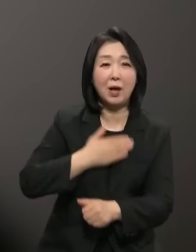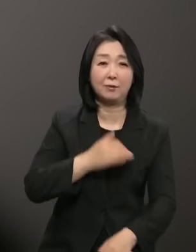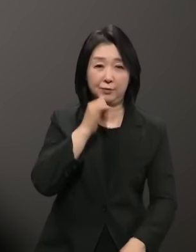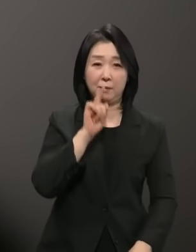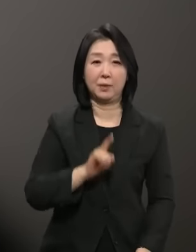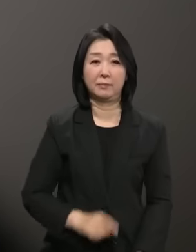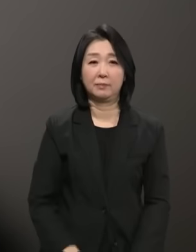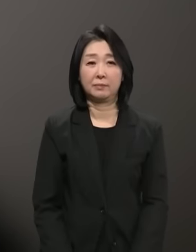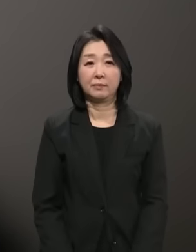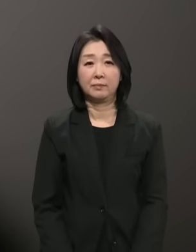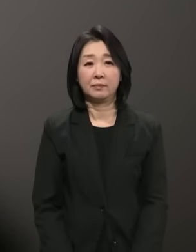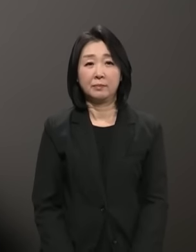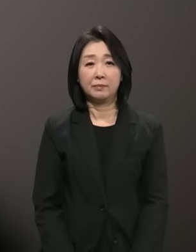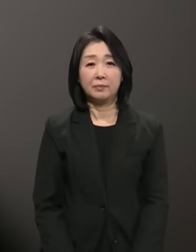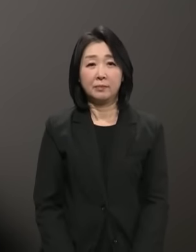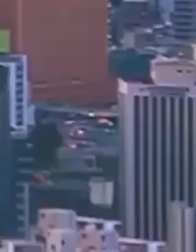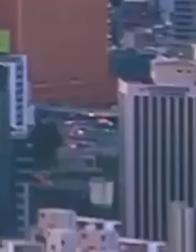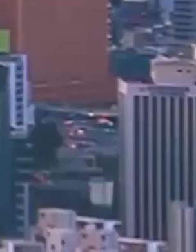JTBC 조수입니다.